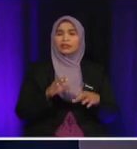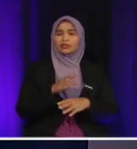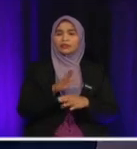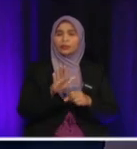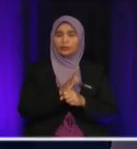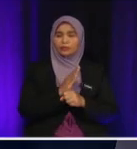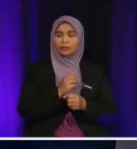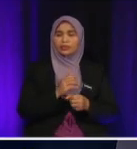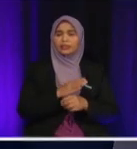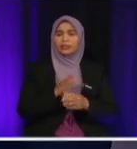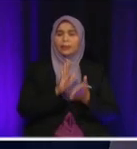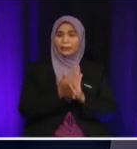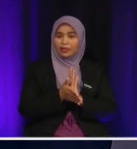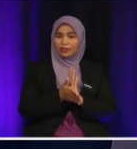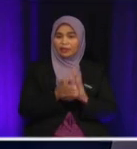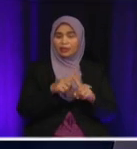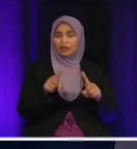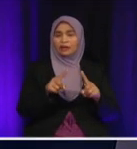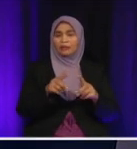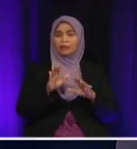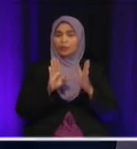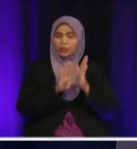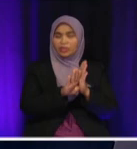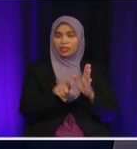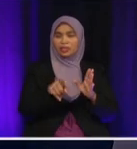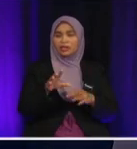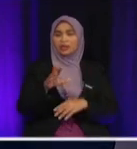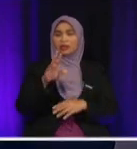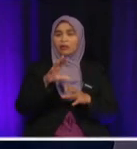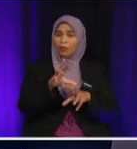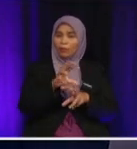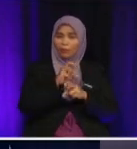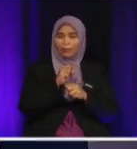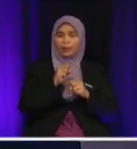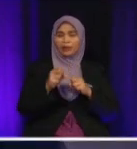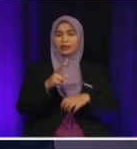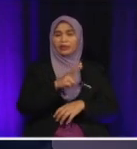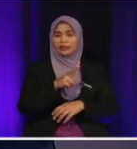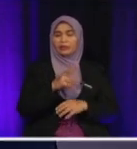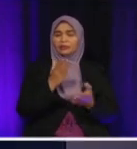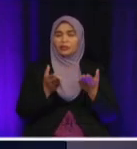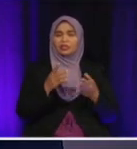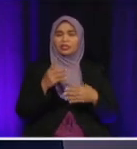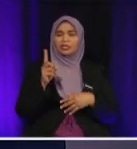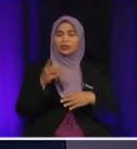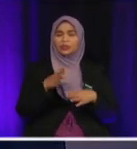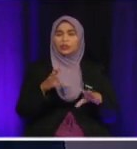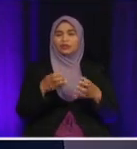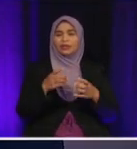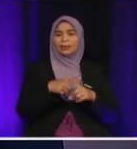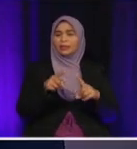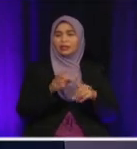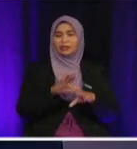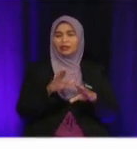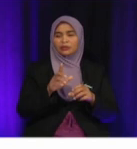tahu, terbukti, jelas terbukti bahawa dia melakukan rompakan. Dia masuk semua, mungkin dia ugut dan sebagainya. Tapi tak sempat. Okey,